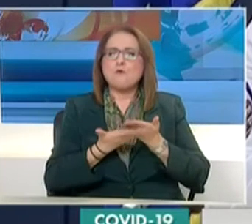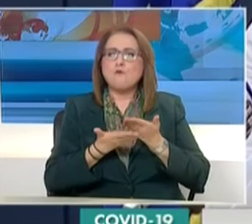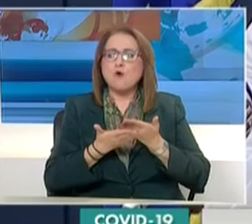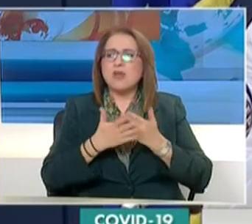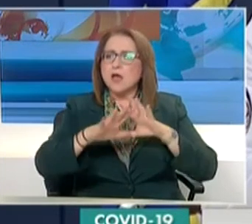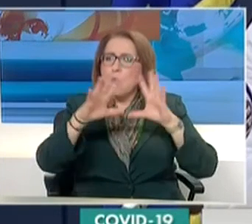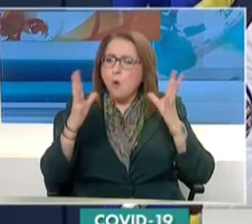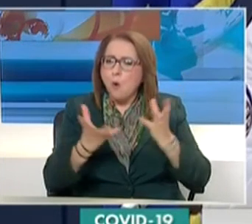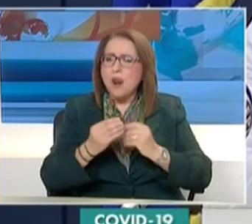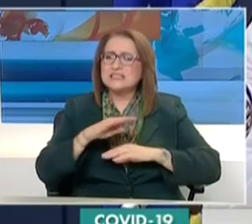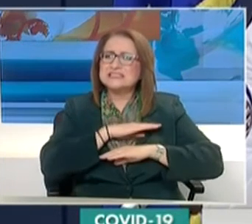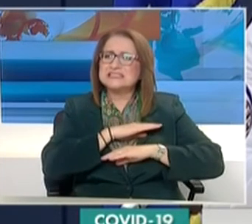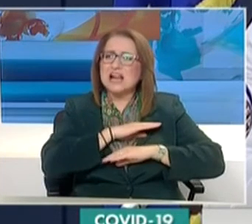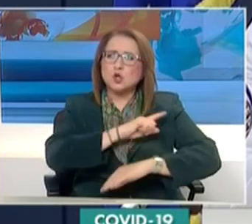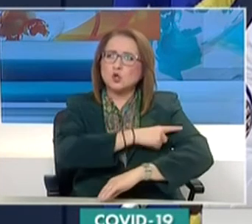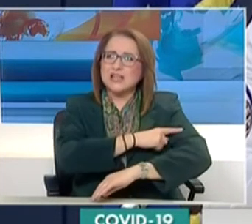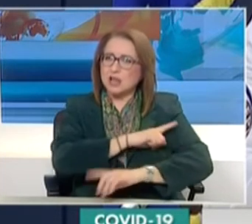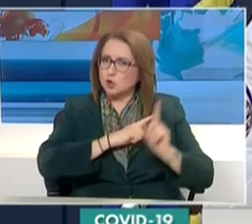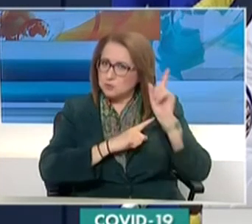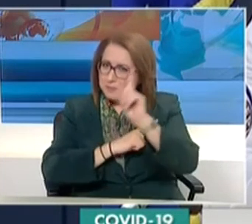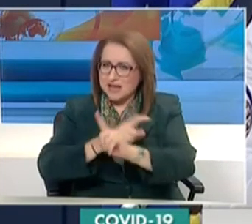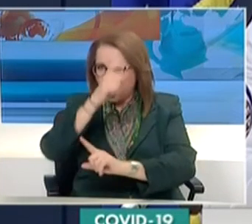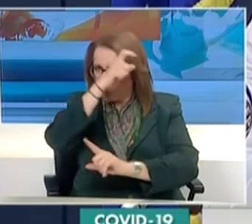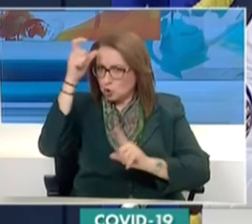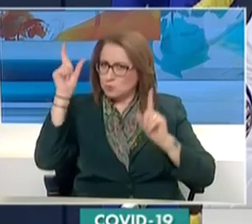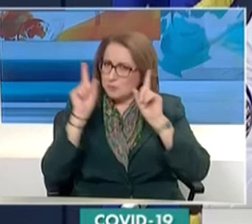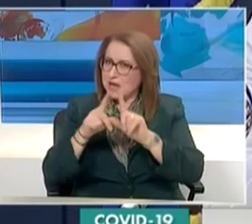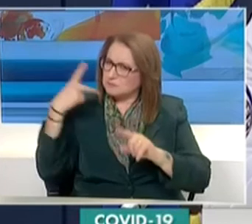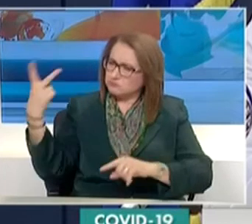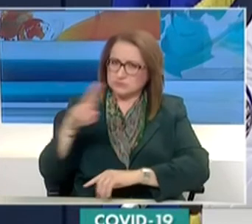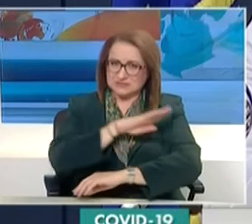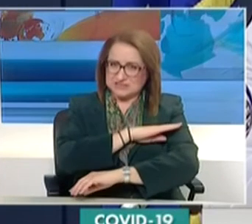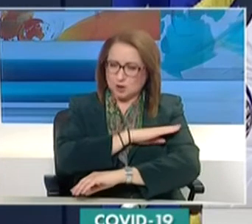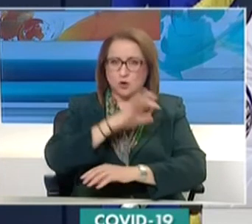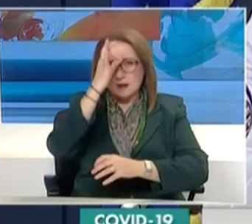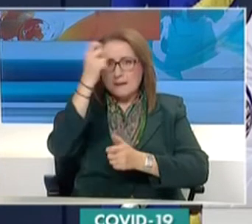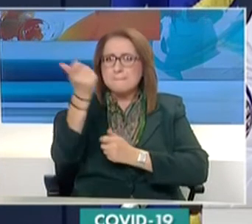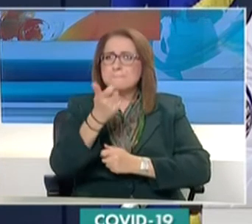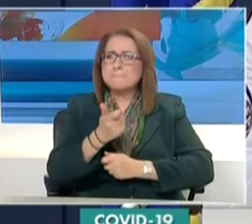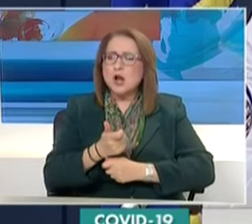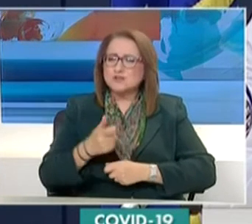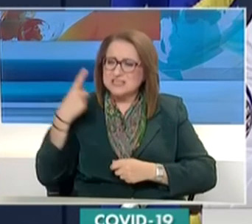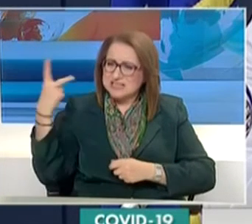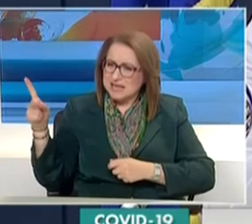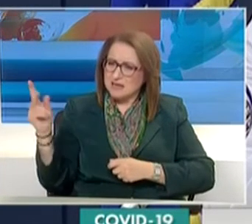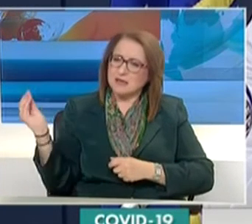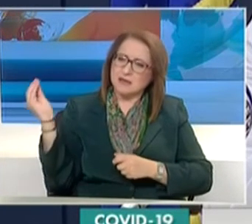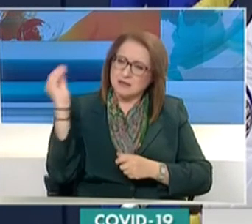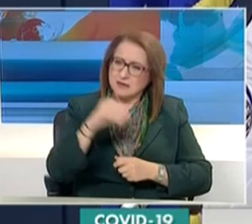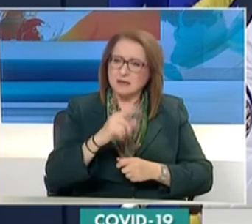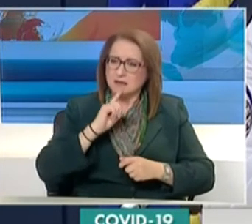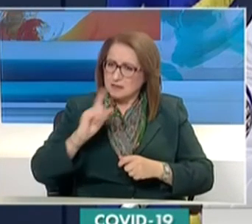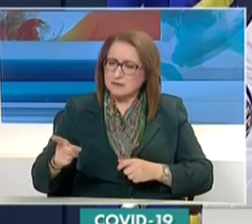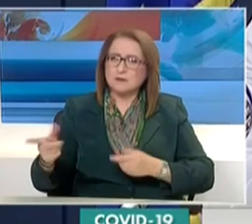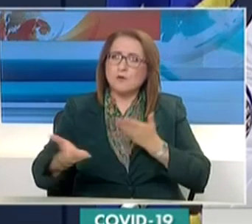δομών υγείας έναν στρατιωτικό γιατρό και έναν νοσηλευτή. Η Περιφερειακή Δίκηση Πυροσβεστικών Υπηρεσιών έχει ενταλθεί